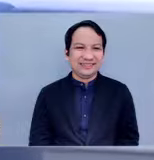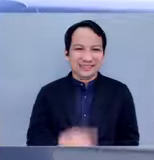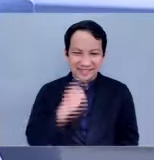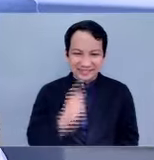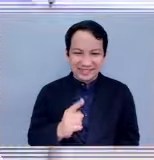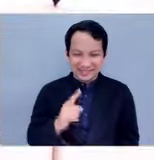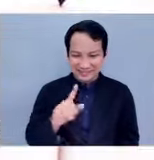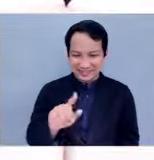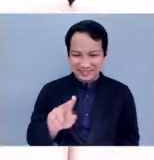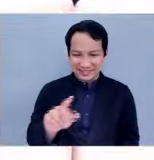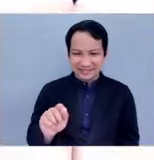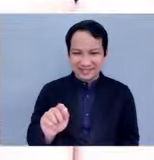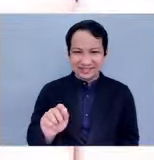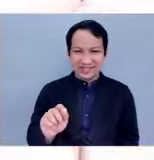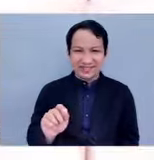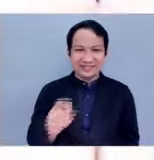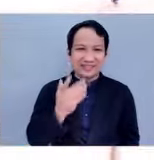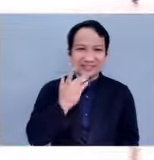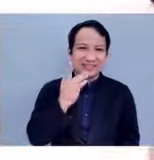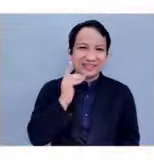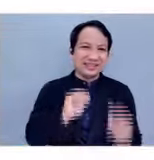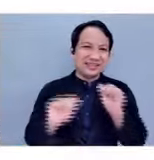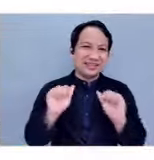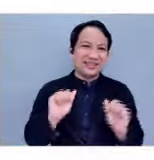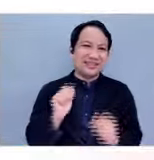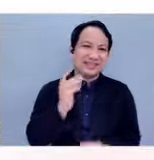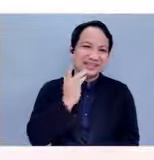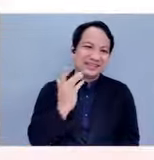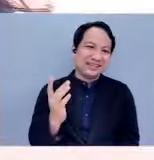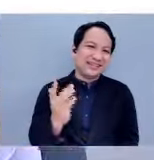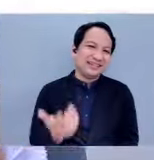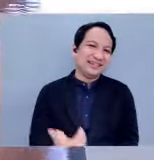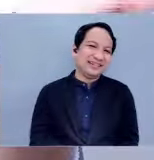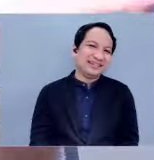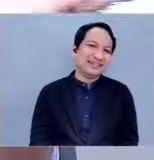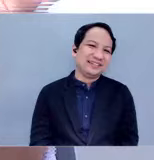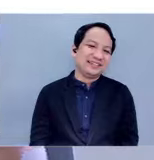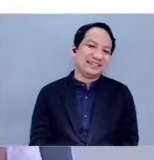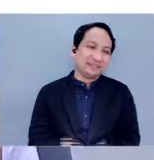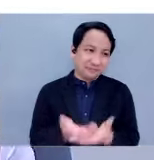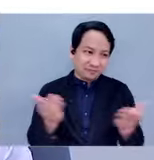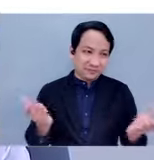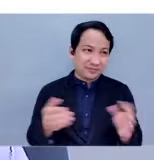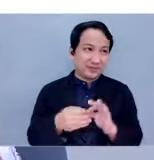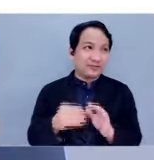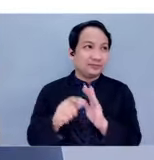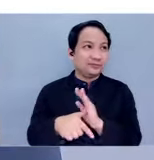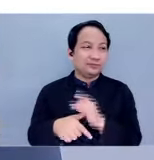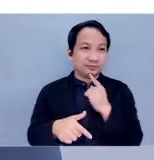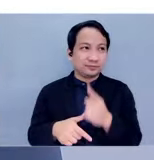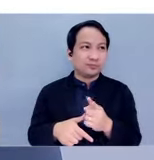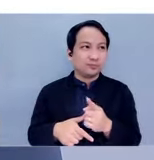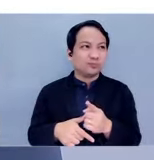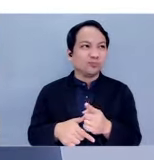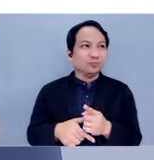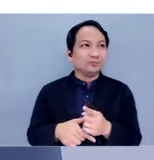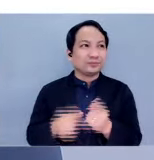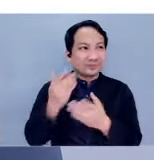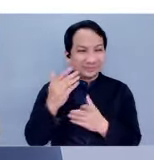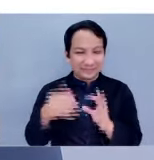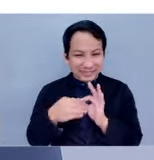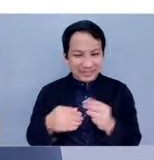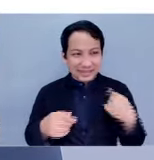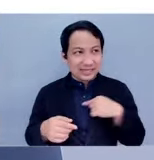tayong problema doon. Na-miss ko na rin umarap. Yan. O eto, mamaya, meron pa tayong mga iahandog para sa mga kapatid namin. Sa